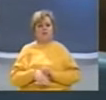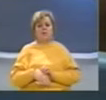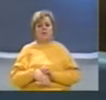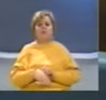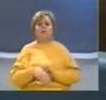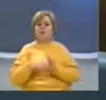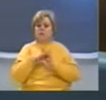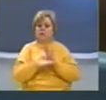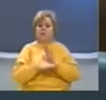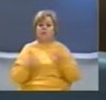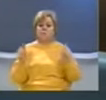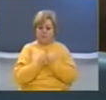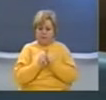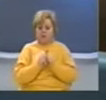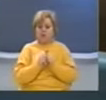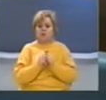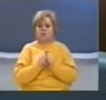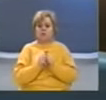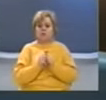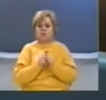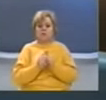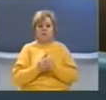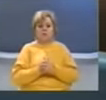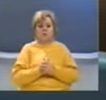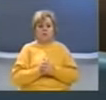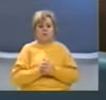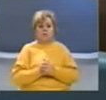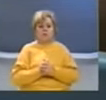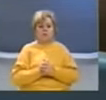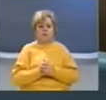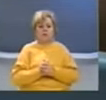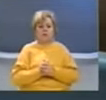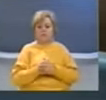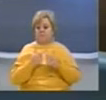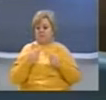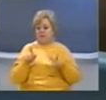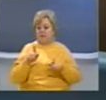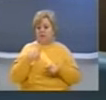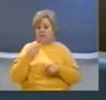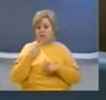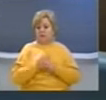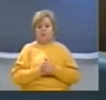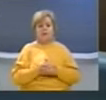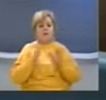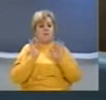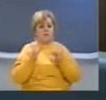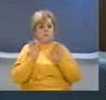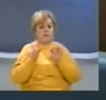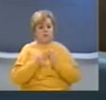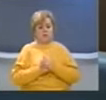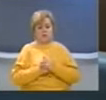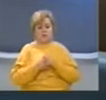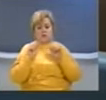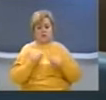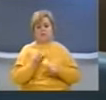digjej, duhet të jemi bashk, pozit e opozit. Më lejoni të theksoj se e veçanta, paradoksale dhe shumë jo serioze